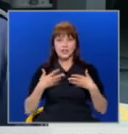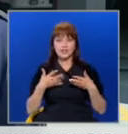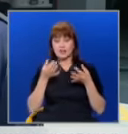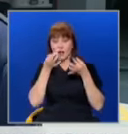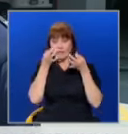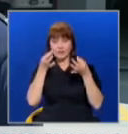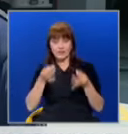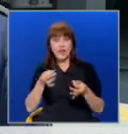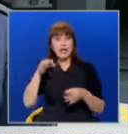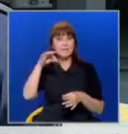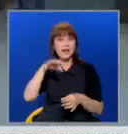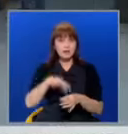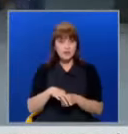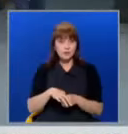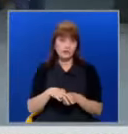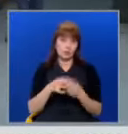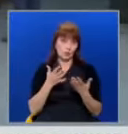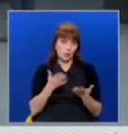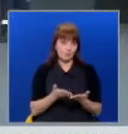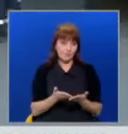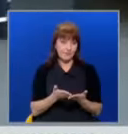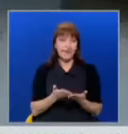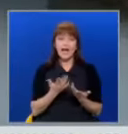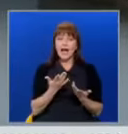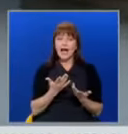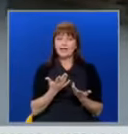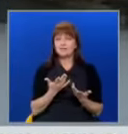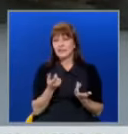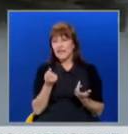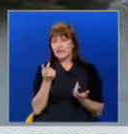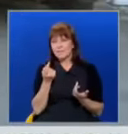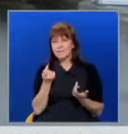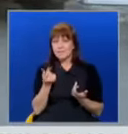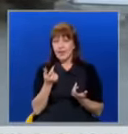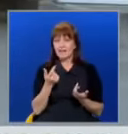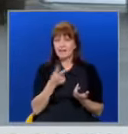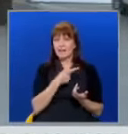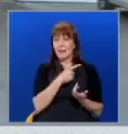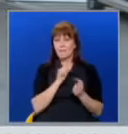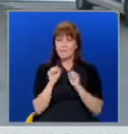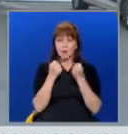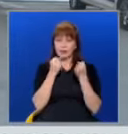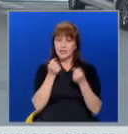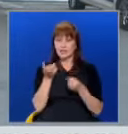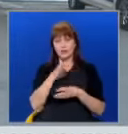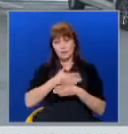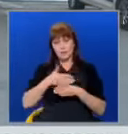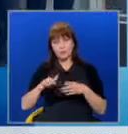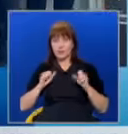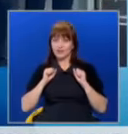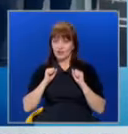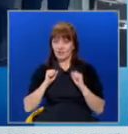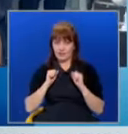при гласуването да бъде отразено. Символичният протест на полицаите пак в извънработно време ще продължи в четвъртък.